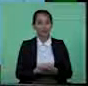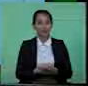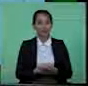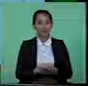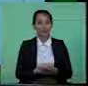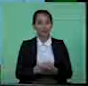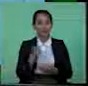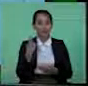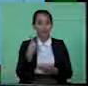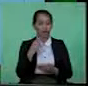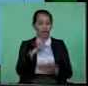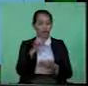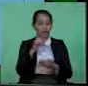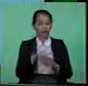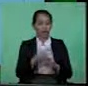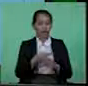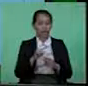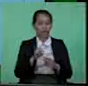noma'lum. Buning uchun biz